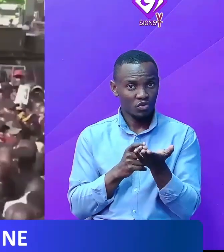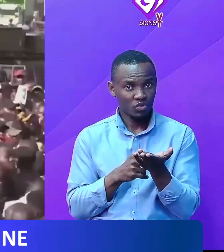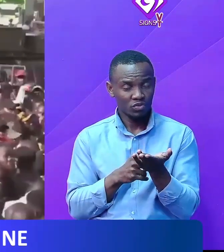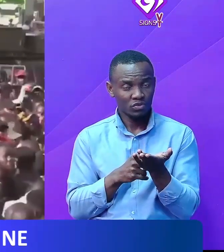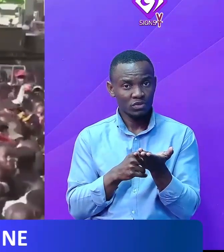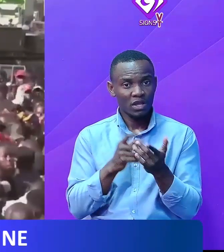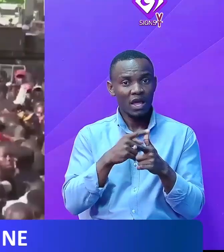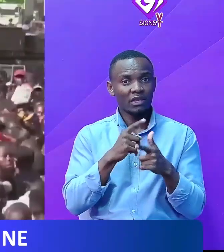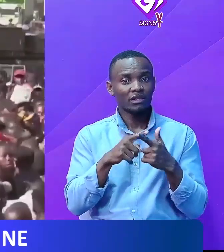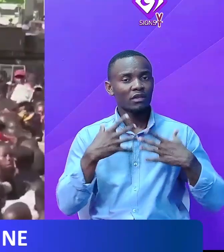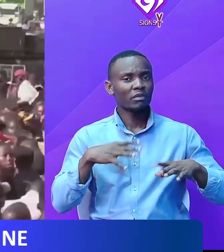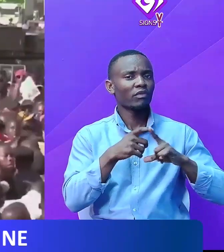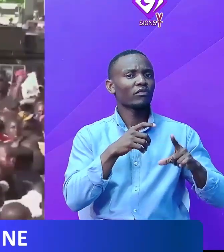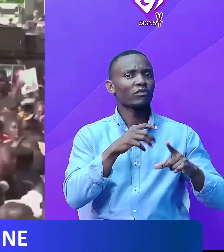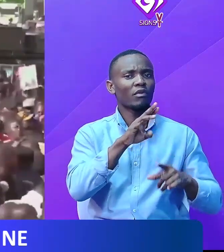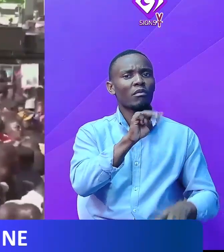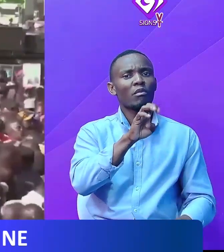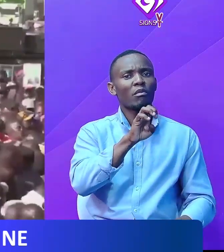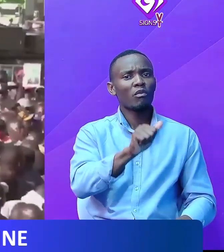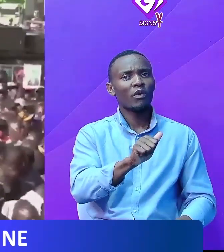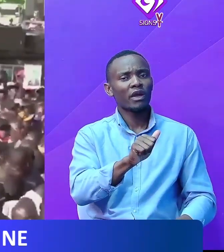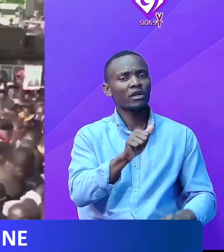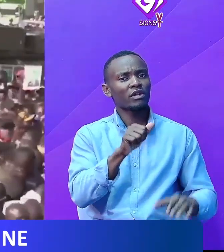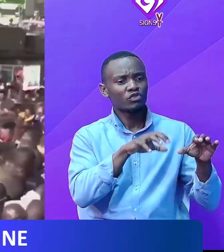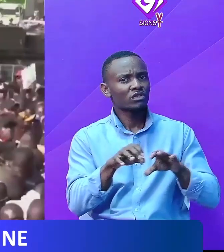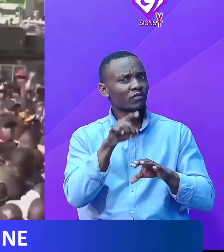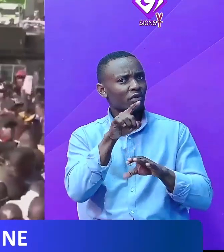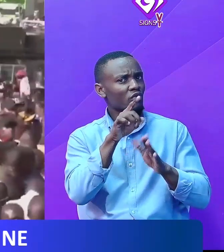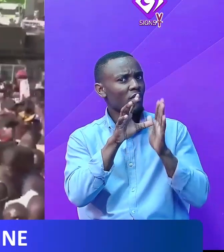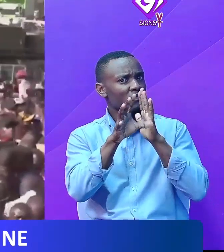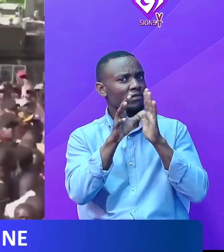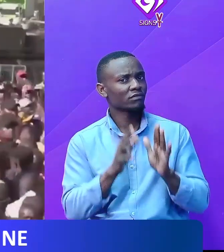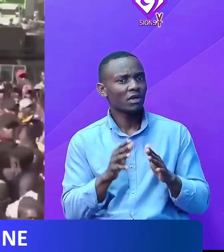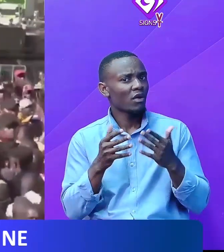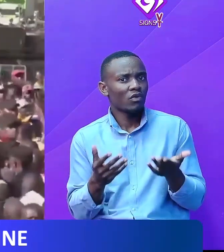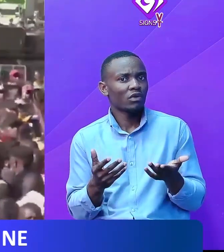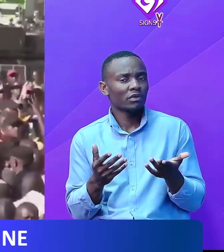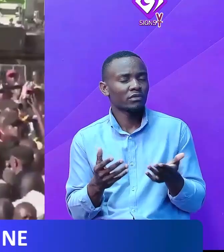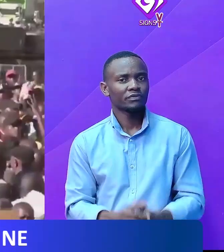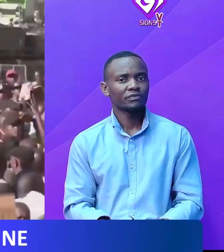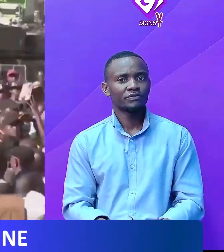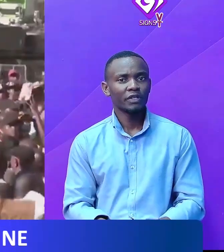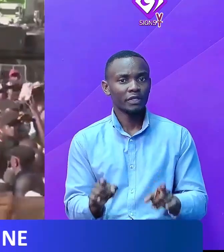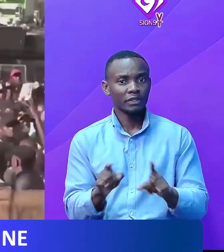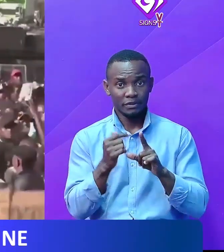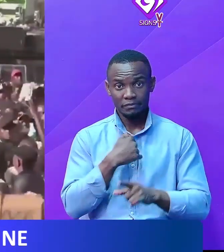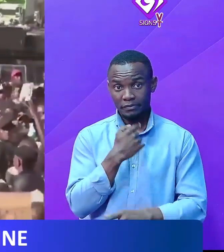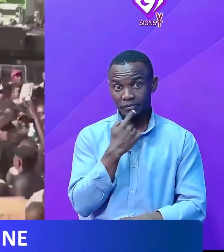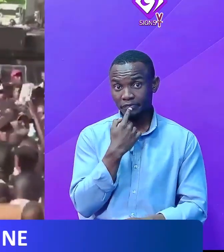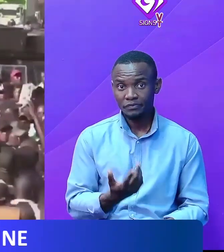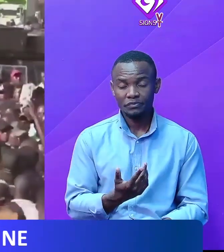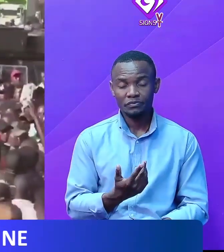wewe ni msaliti si msaliti? Wewe ni msaliti si msaliti? Na mimi nasema wewe